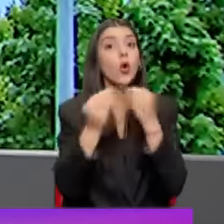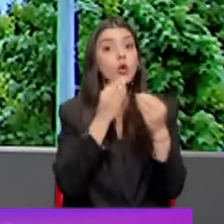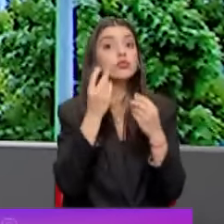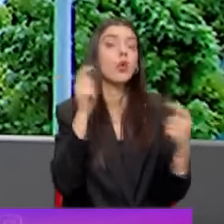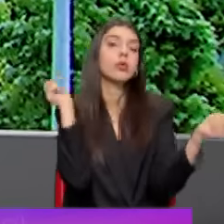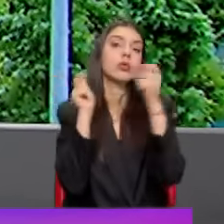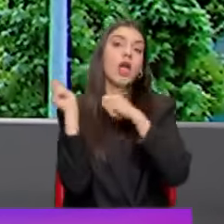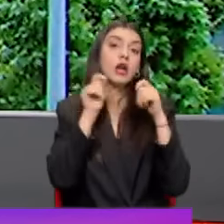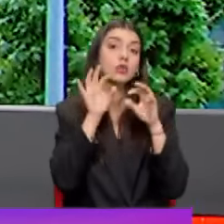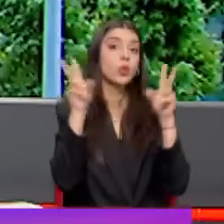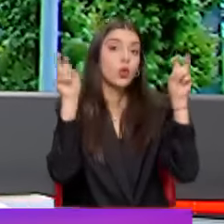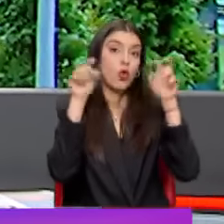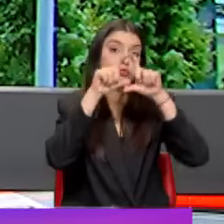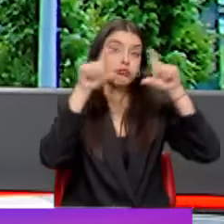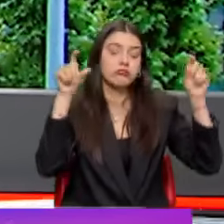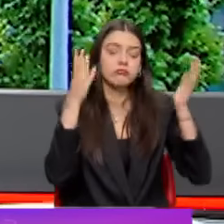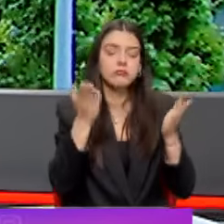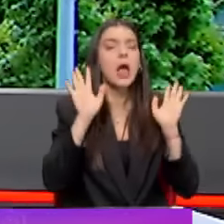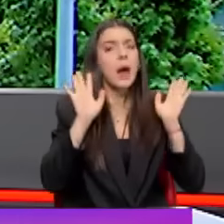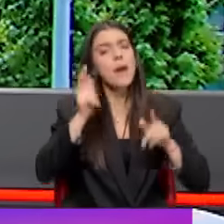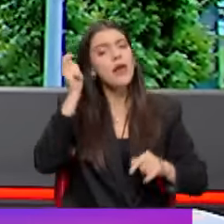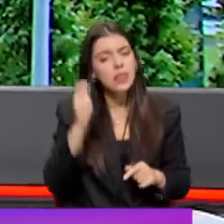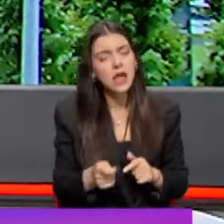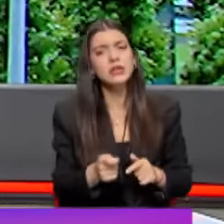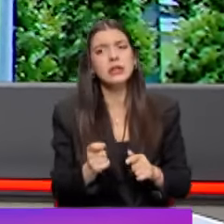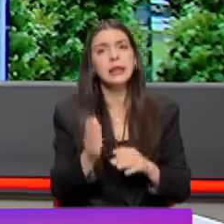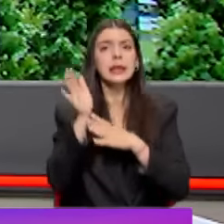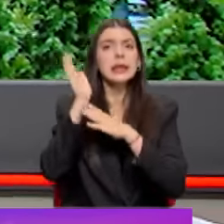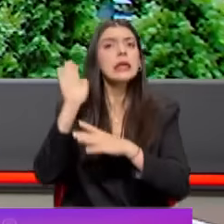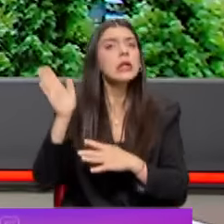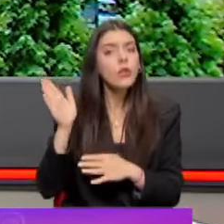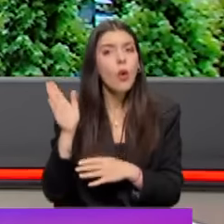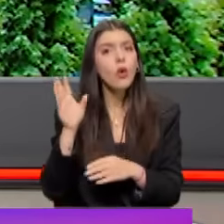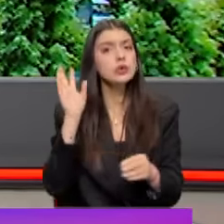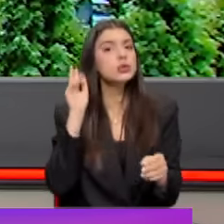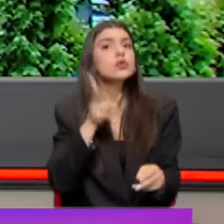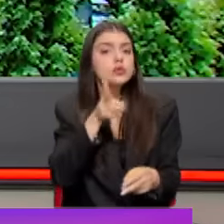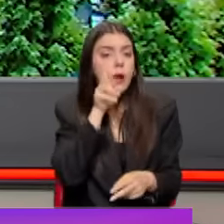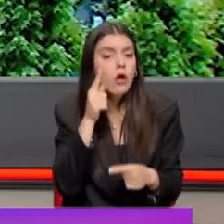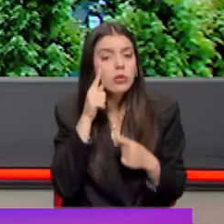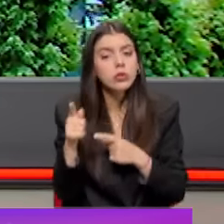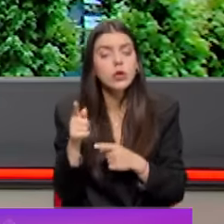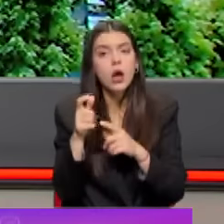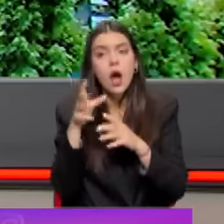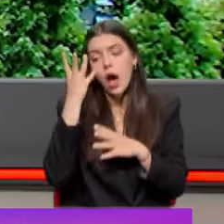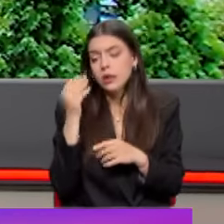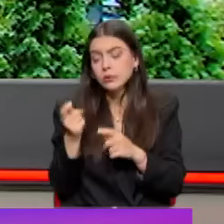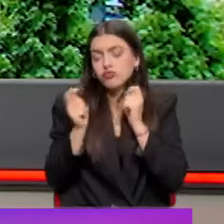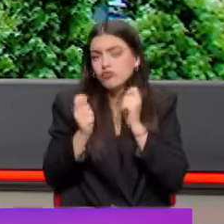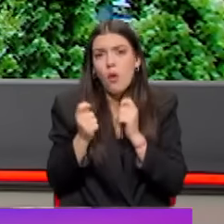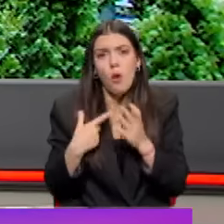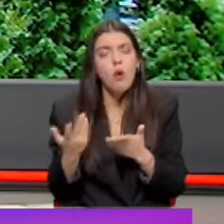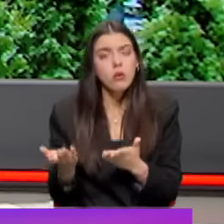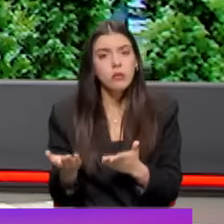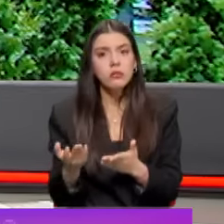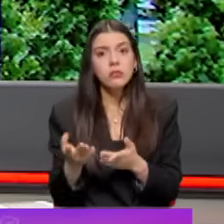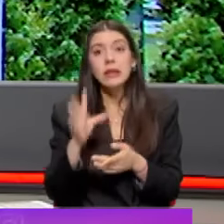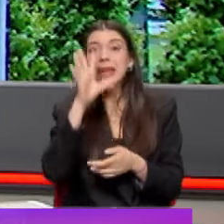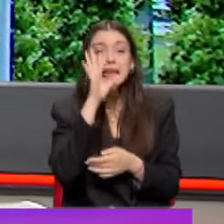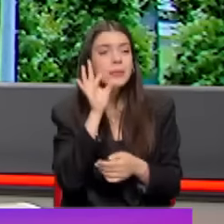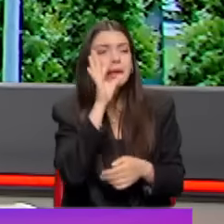çok tartışılan konu başlıkları Ama gerçekten gidişatını da sonunu da anlamakta zorlandığımız Eee Kimin